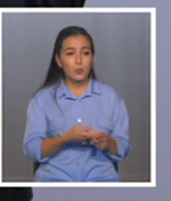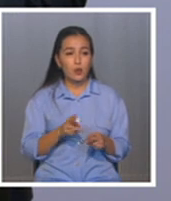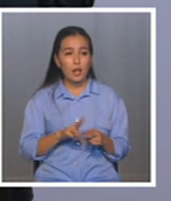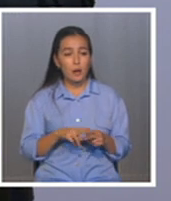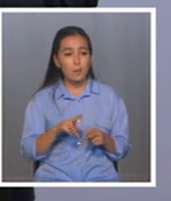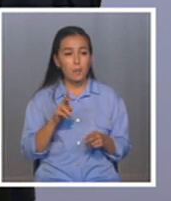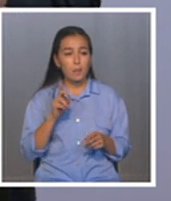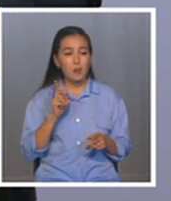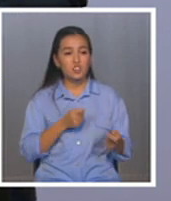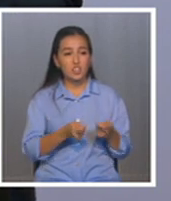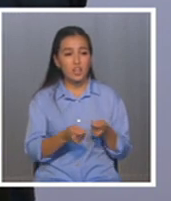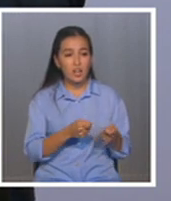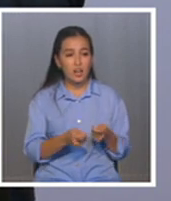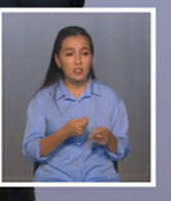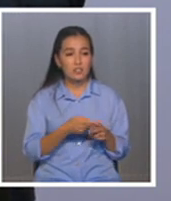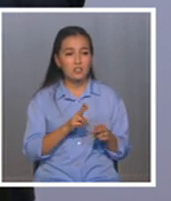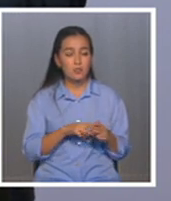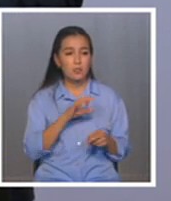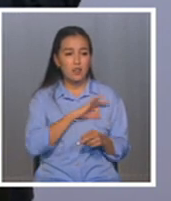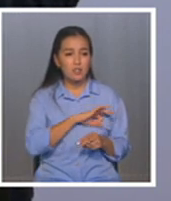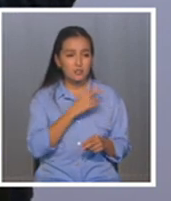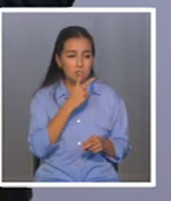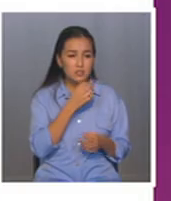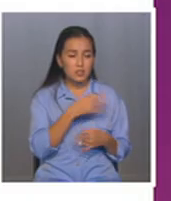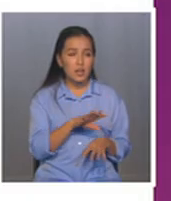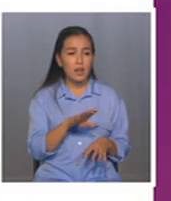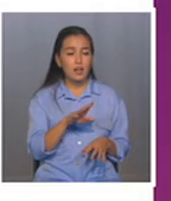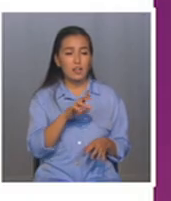патшалардың шексіз билігін пайдалануын, дін